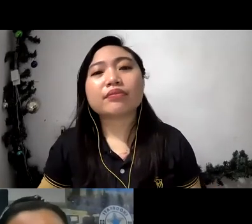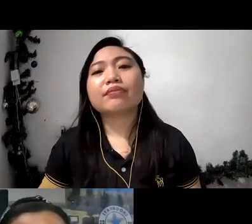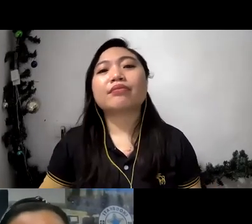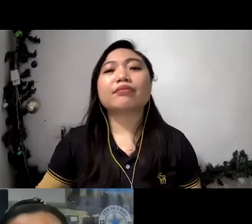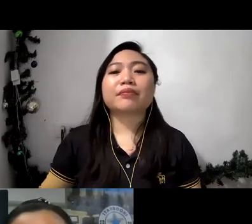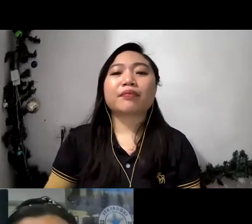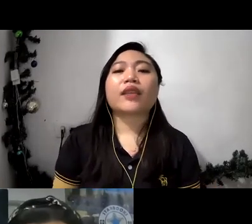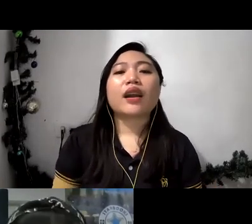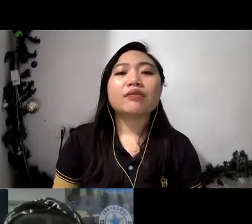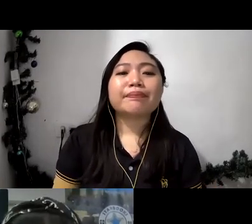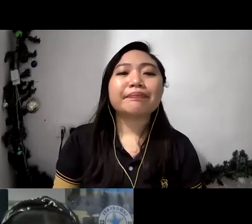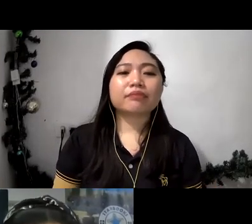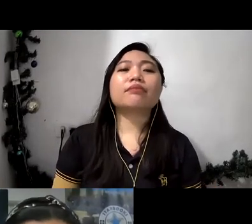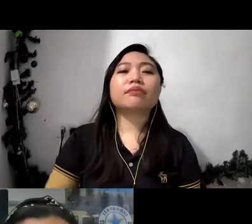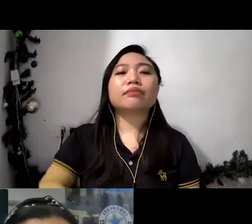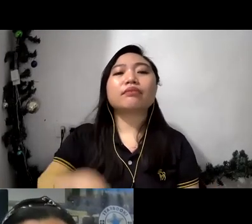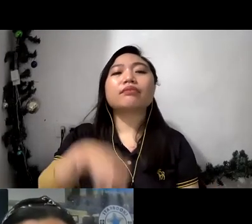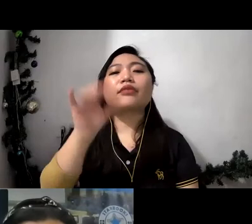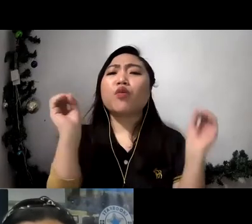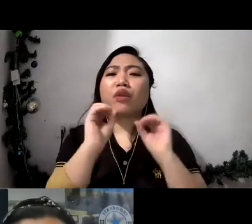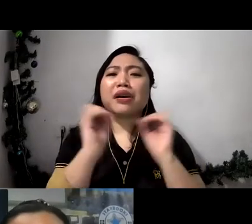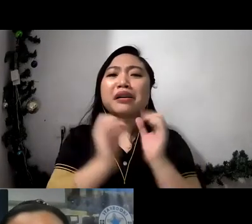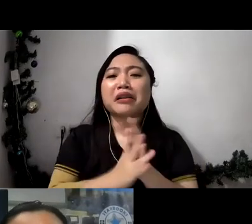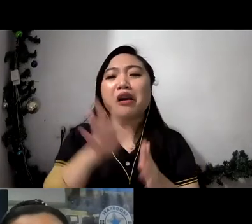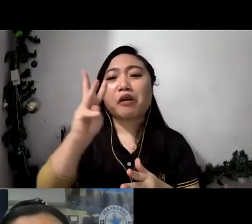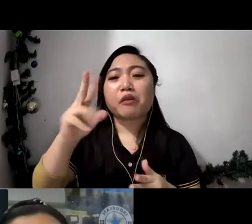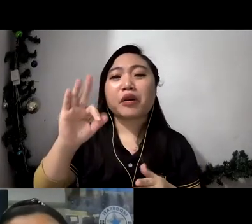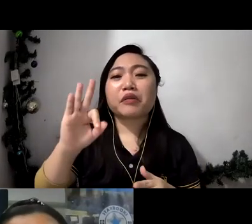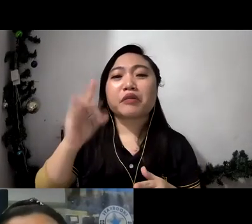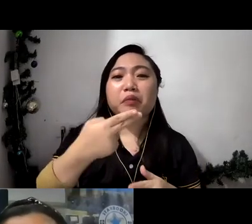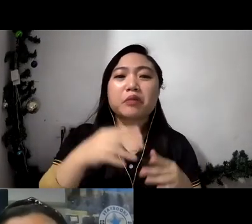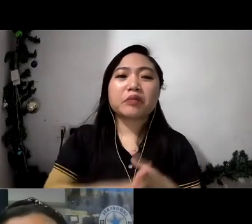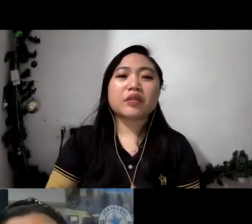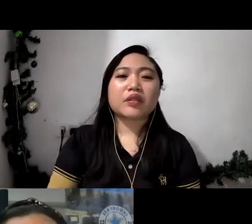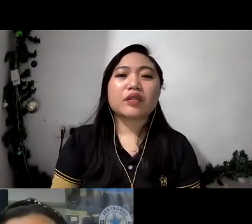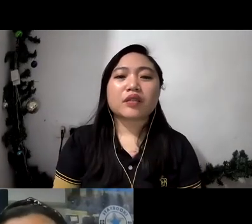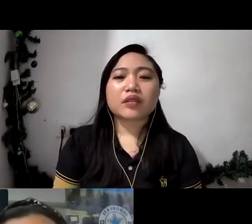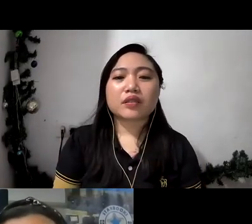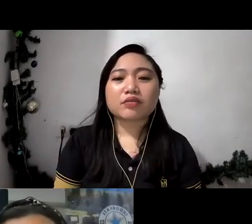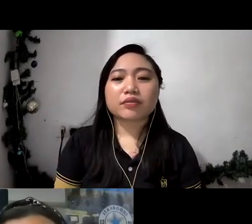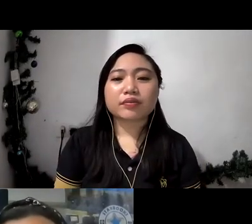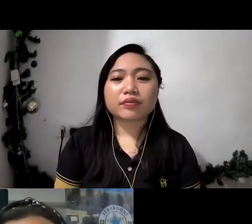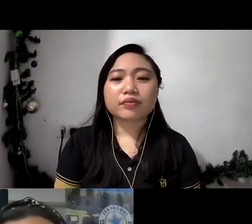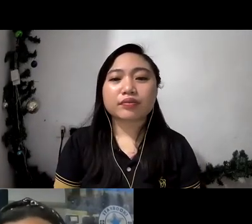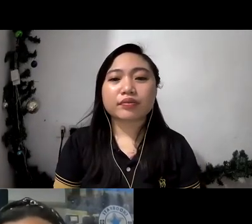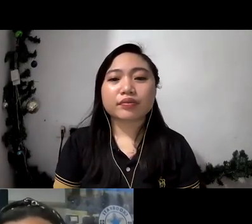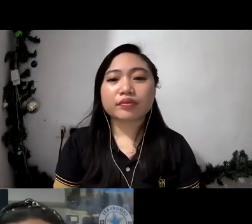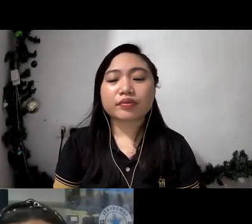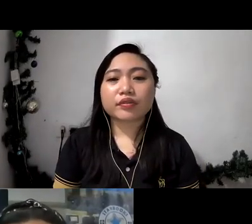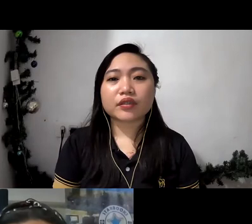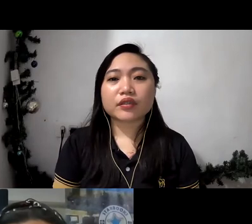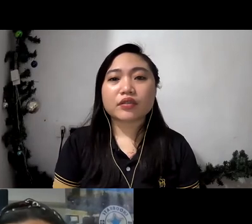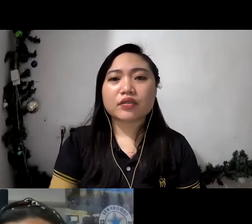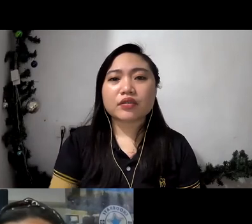working hours mo at saka yung weekend mo. Wala na ganun kasi work from home na lahat, eh. Or, sa tingin mo naman, hindi naman,